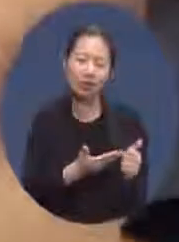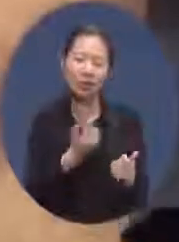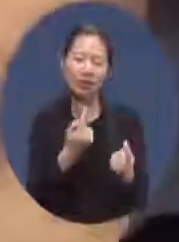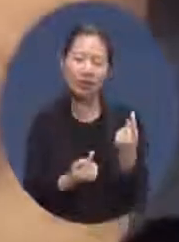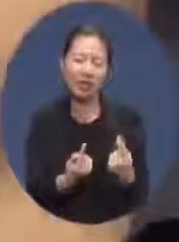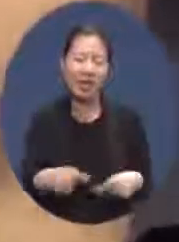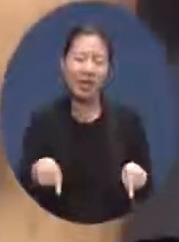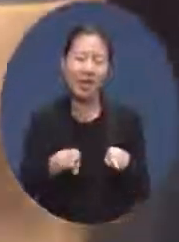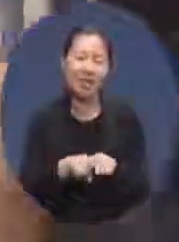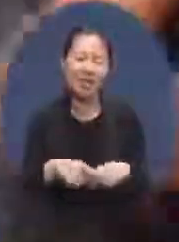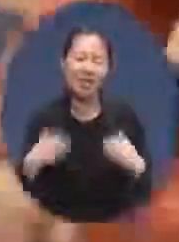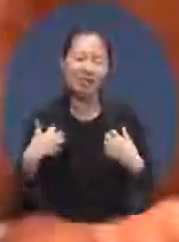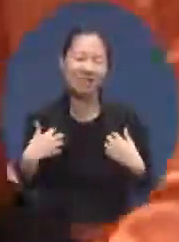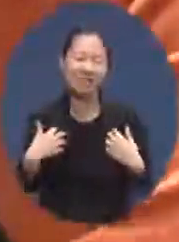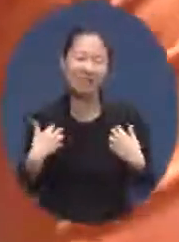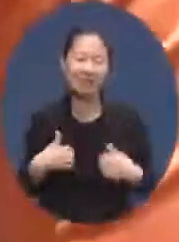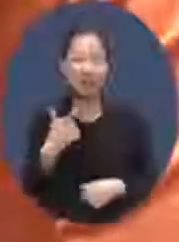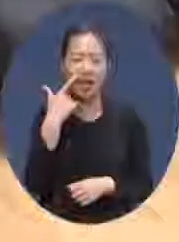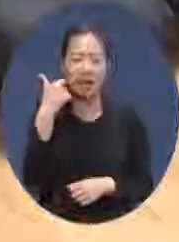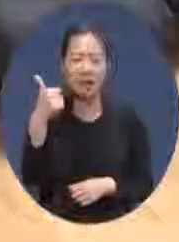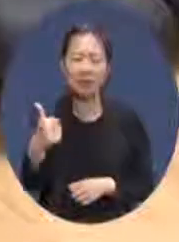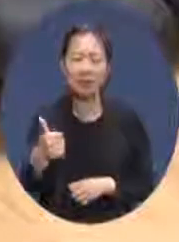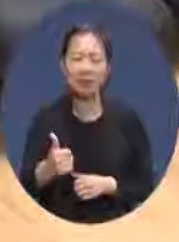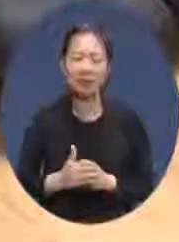놀아준다기보다는 함께 게임을 즐기는 아빠.